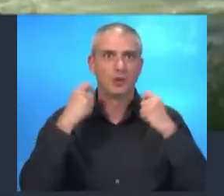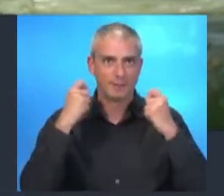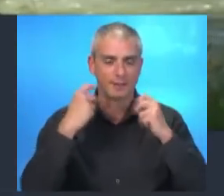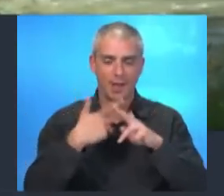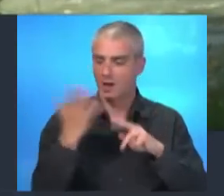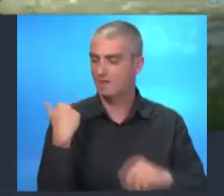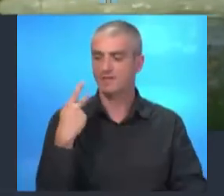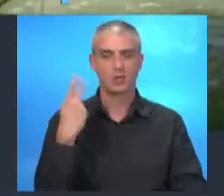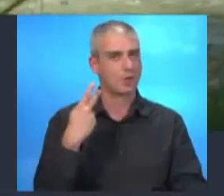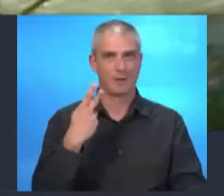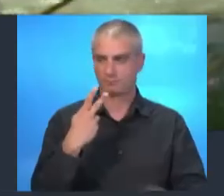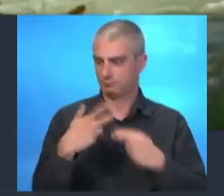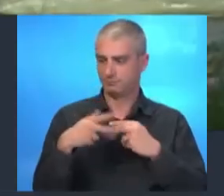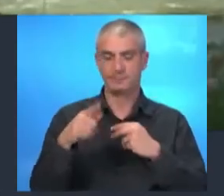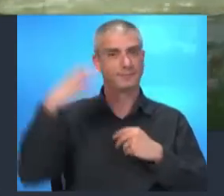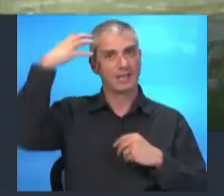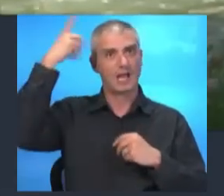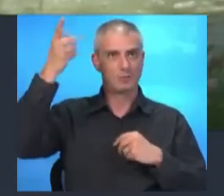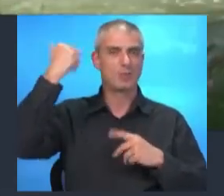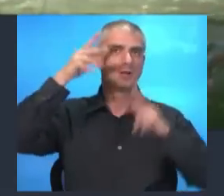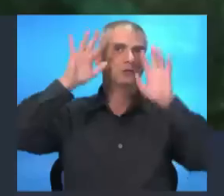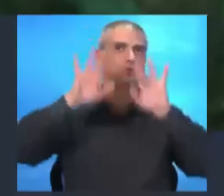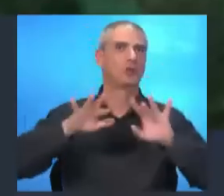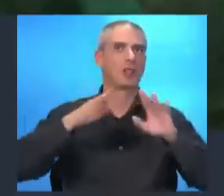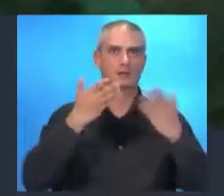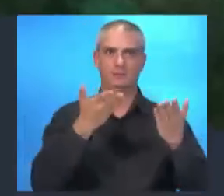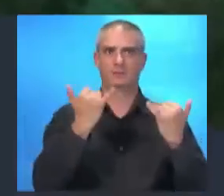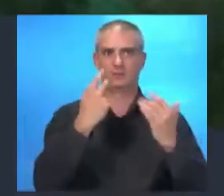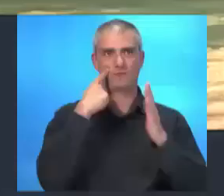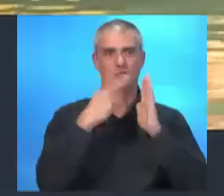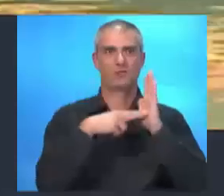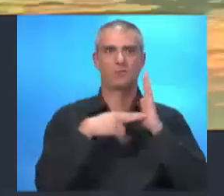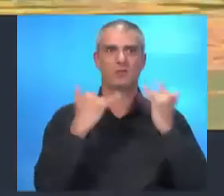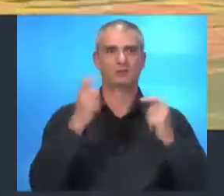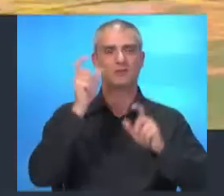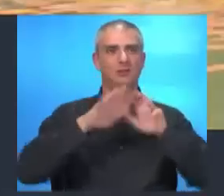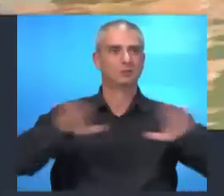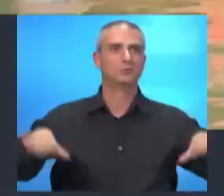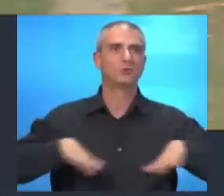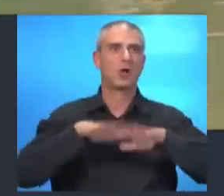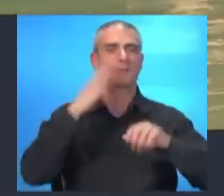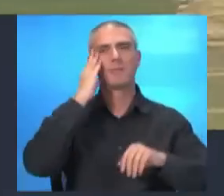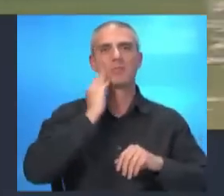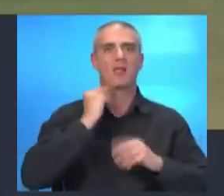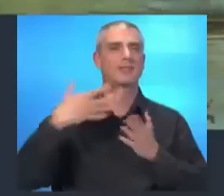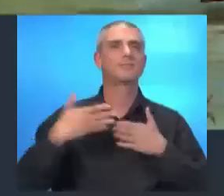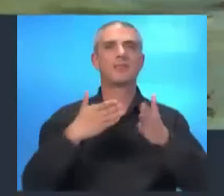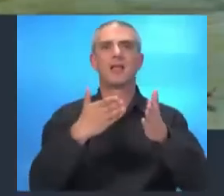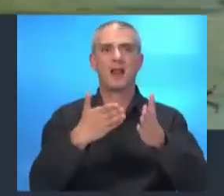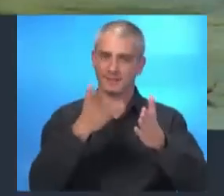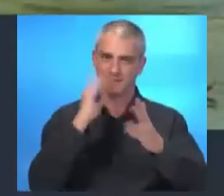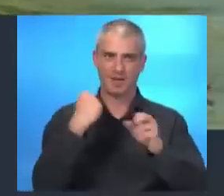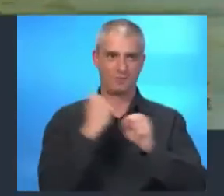לפני יומיים, לא רחוק מכאן בחרמון, ירד שלג. והנה, זו התמונה עכשיו. אנשים שוחים במים, נהנים בנחלים וגם